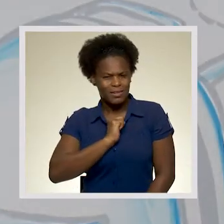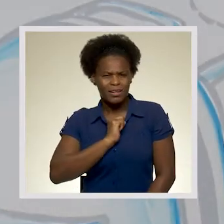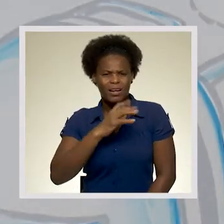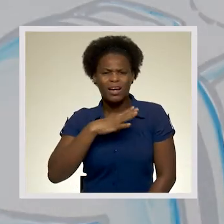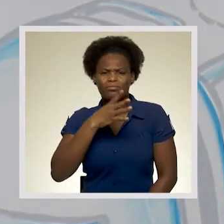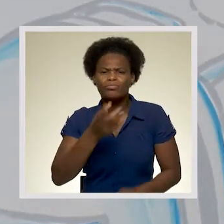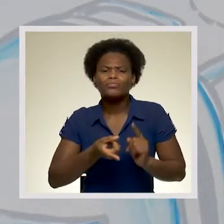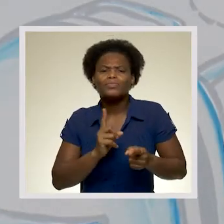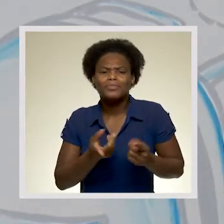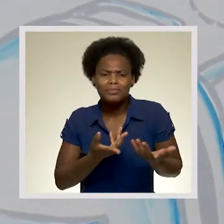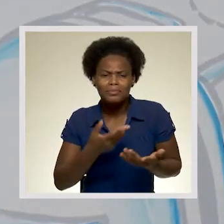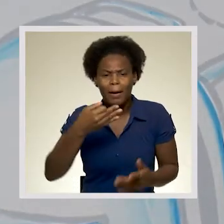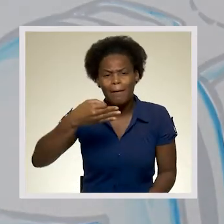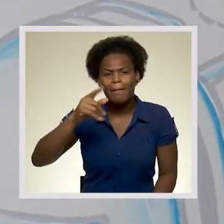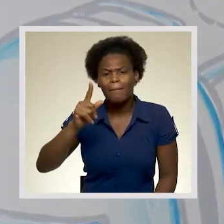dire ça?